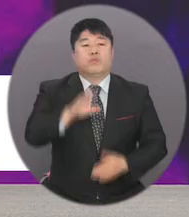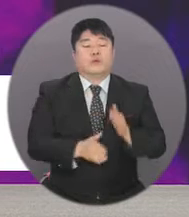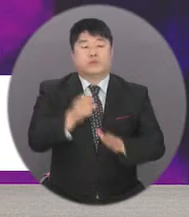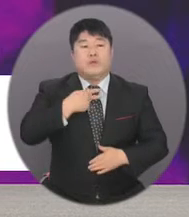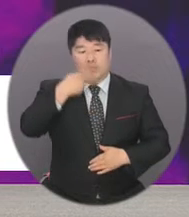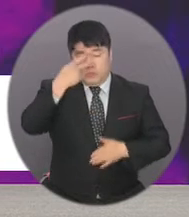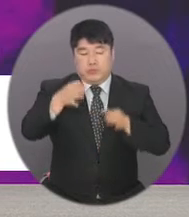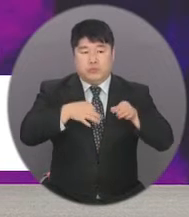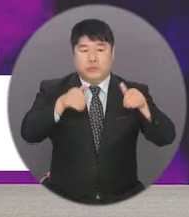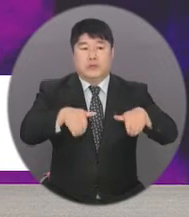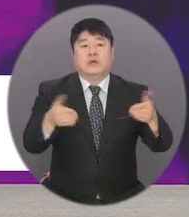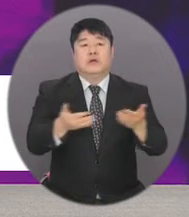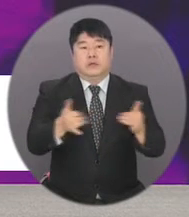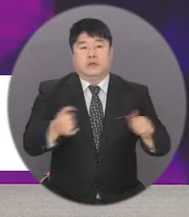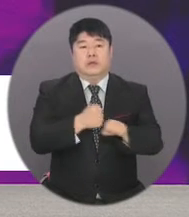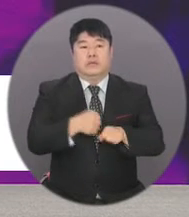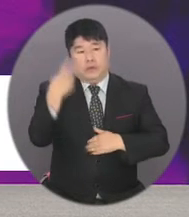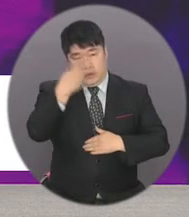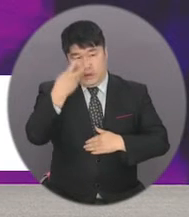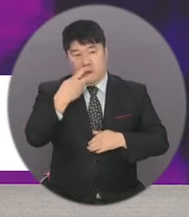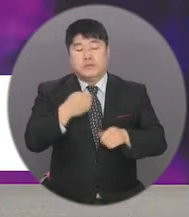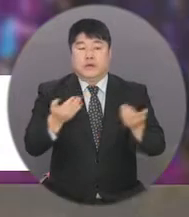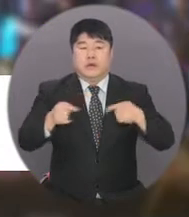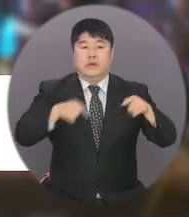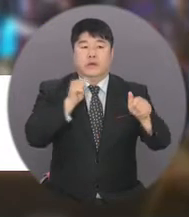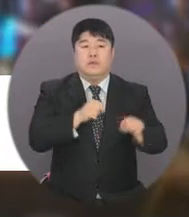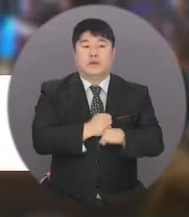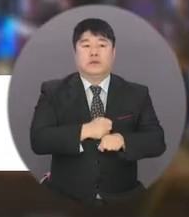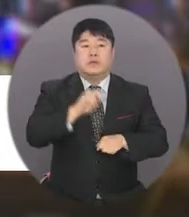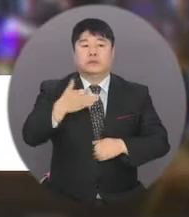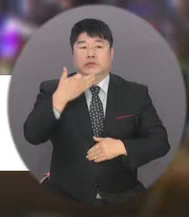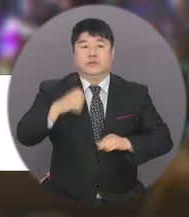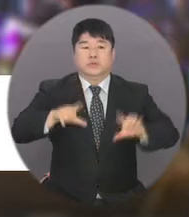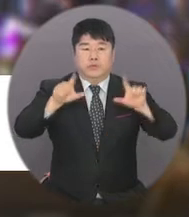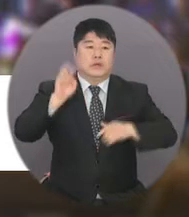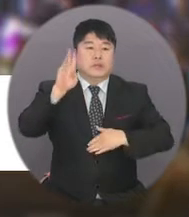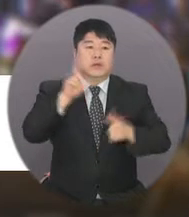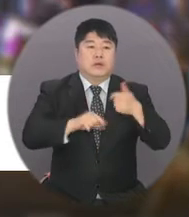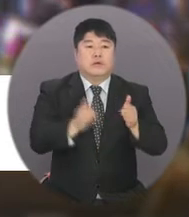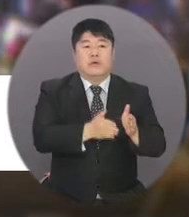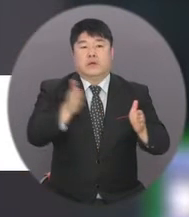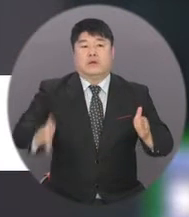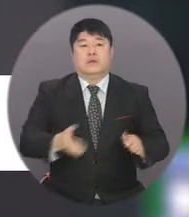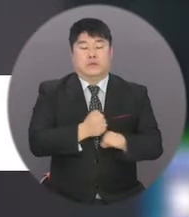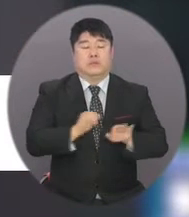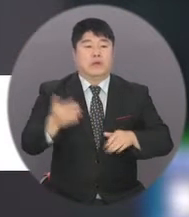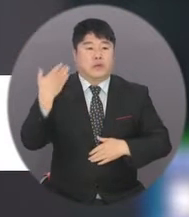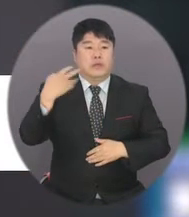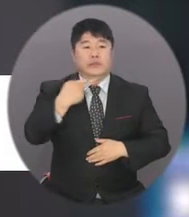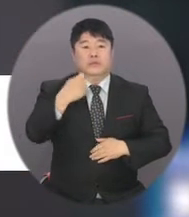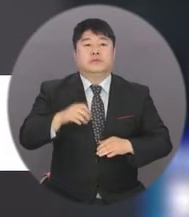광주시가 유흥업소 종사자들에 대한 진단검사 행정명령을 오는 19일까지로 사흘 더 연장했습니다.